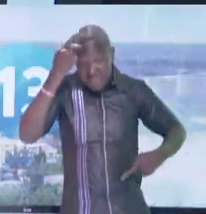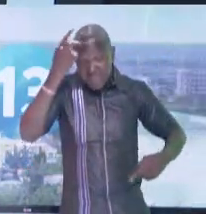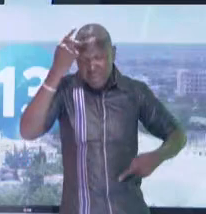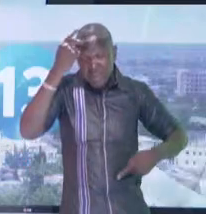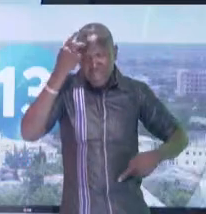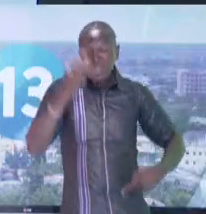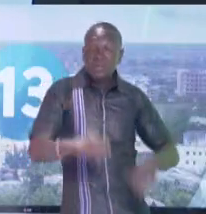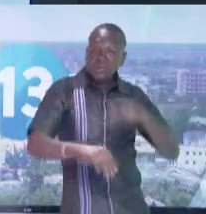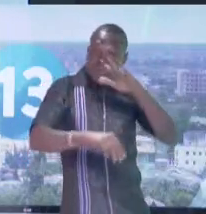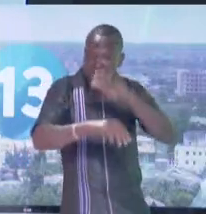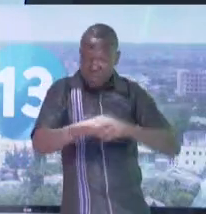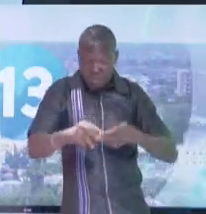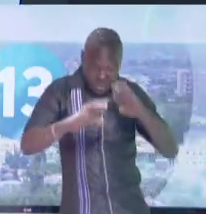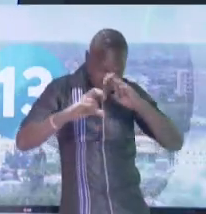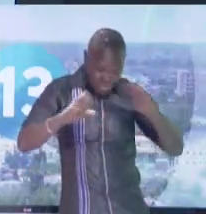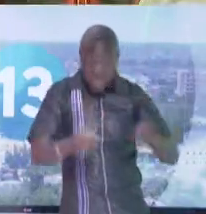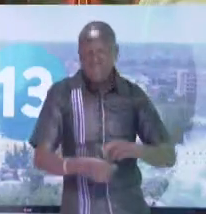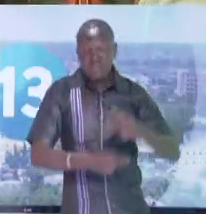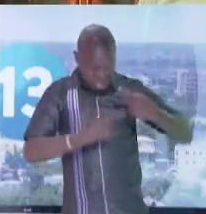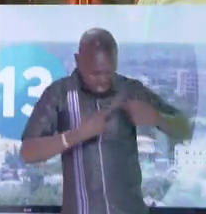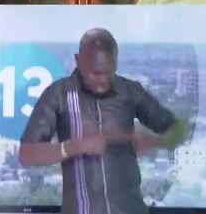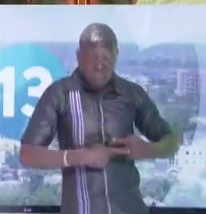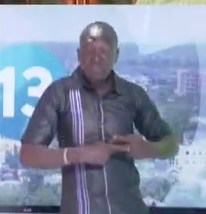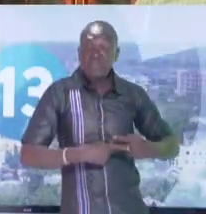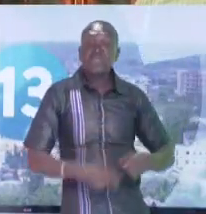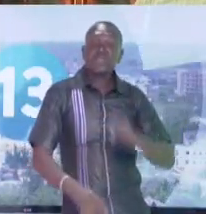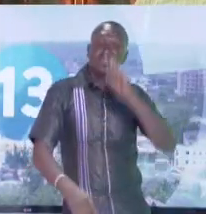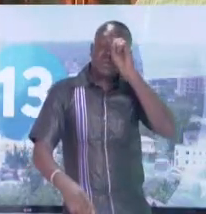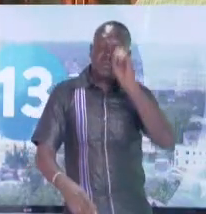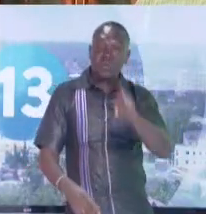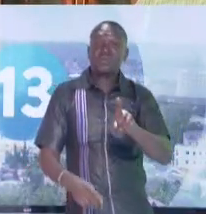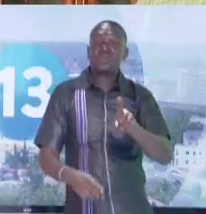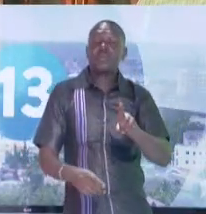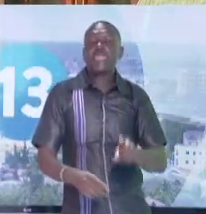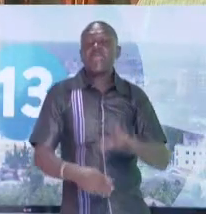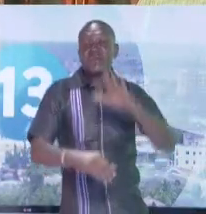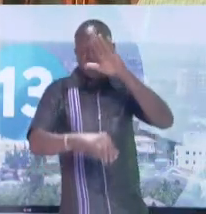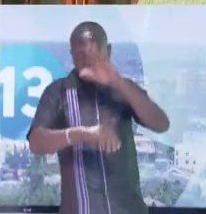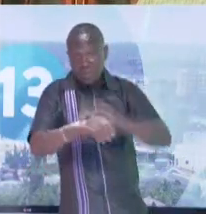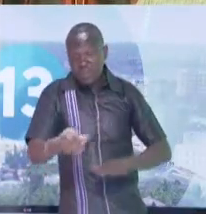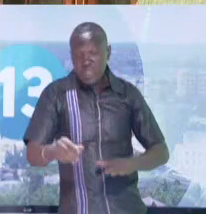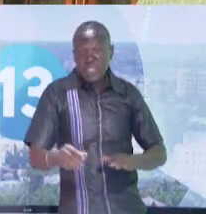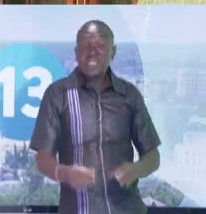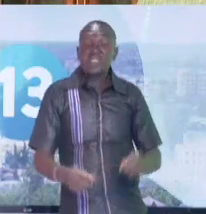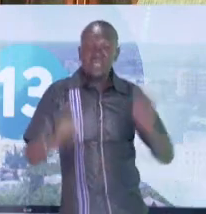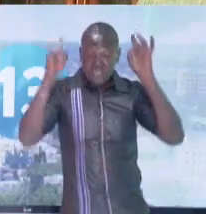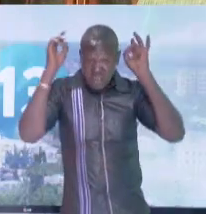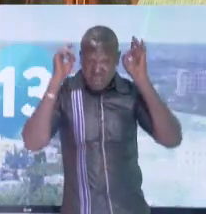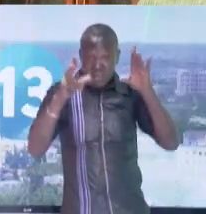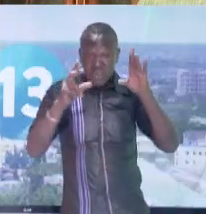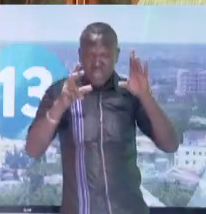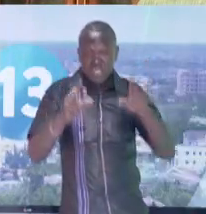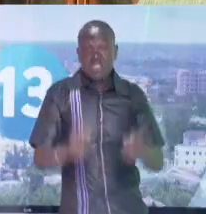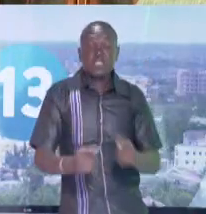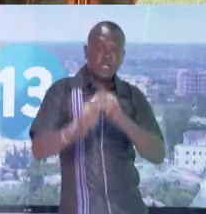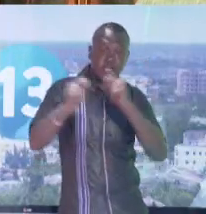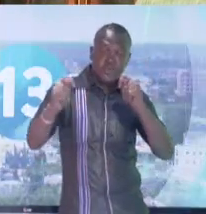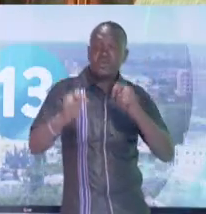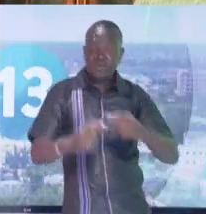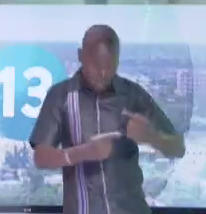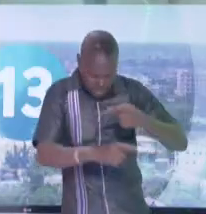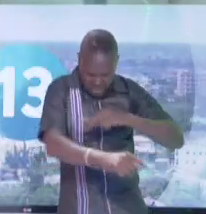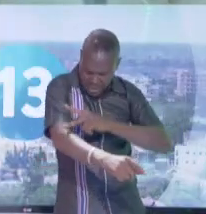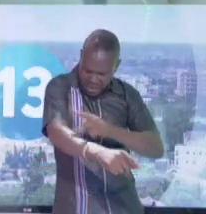appelle l'athérosclérose. C'est quoi? C'est ce qu'on appelle les facteurs de risque, l'hypertension artérielle,